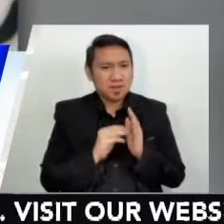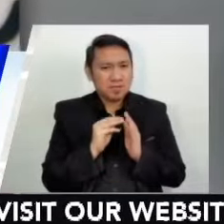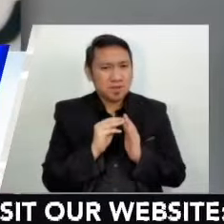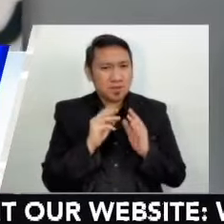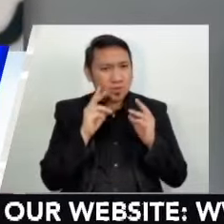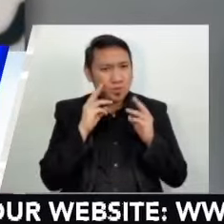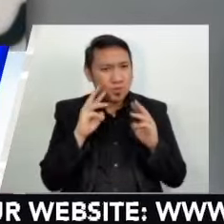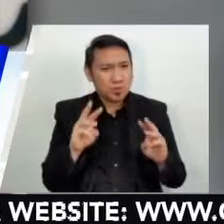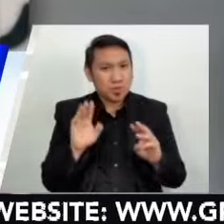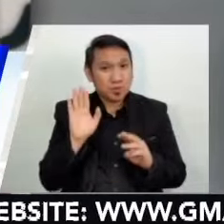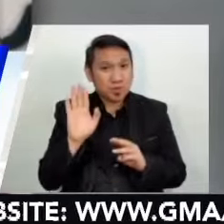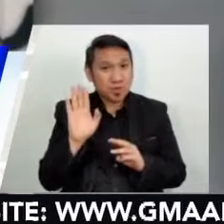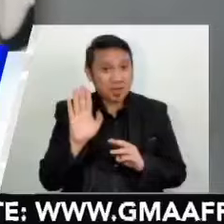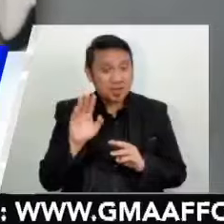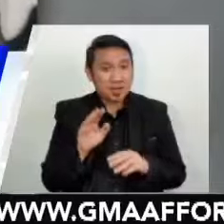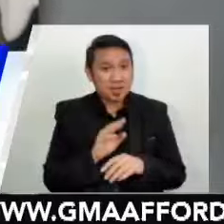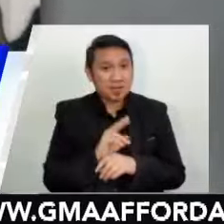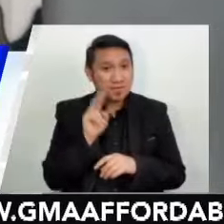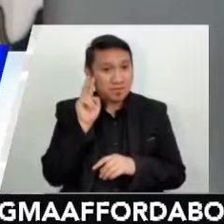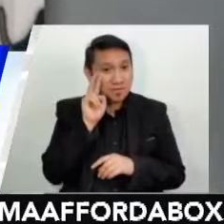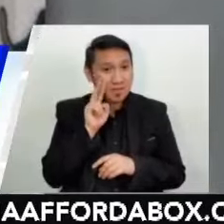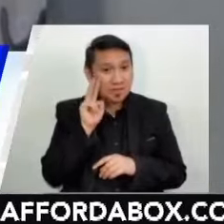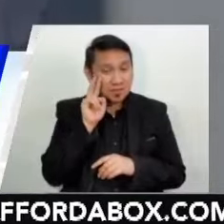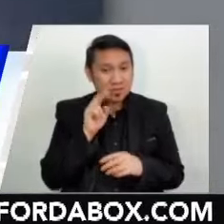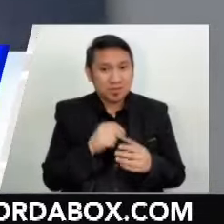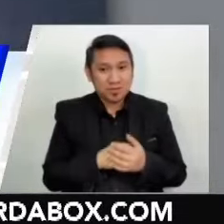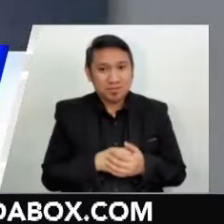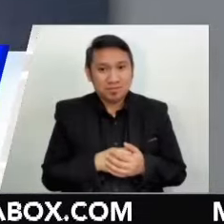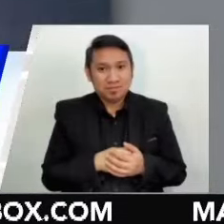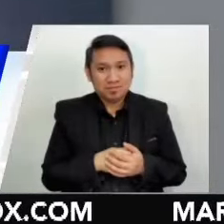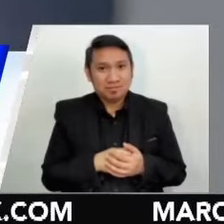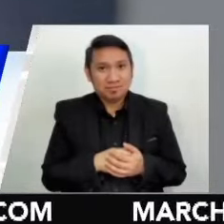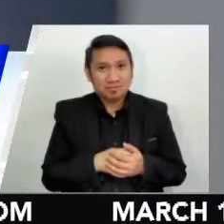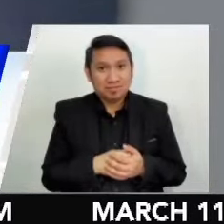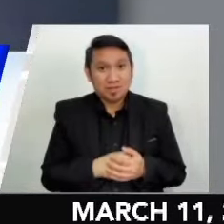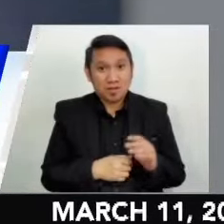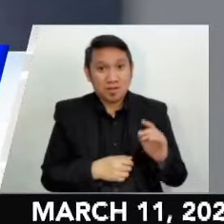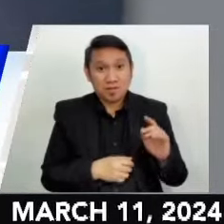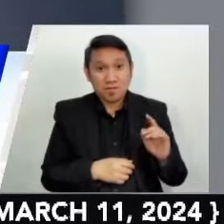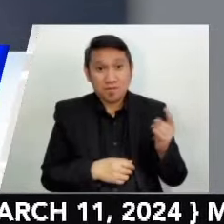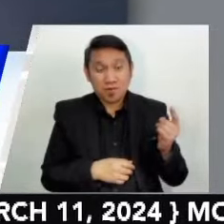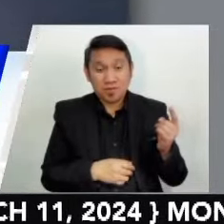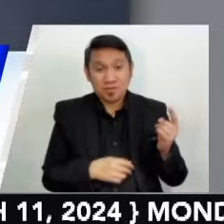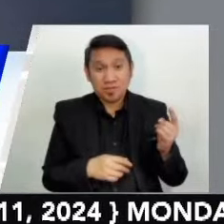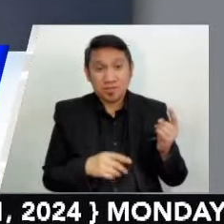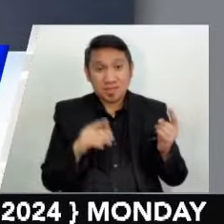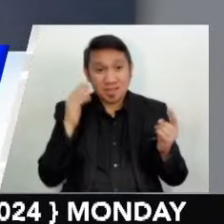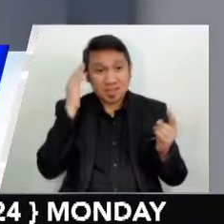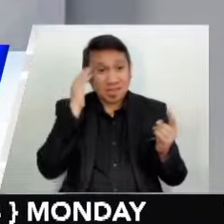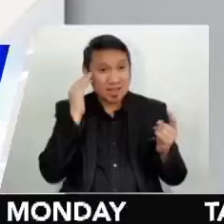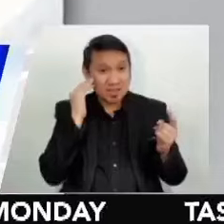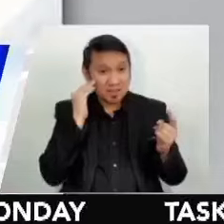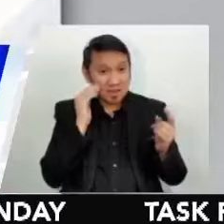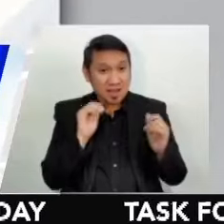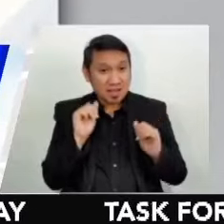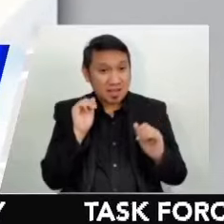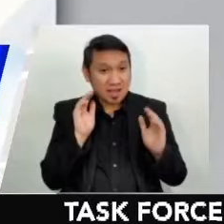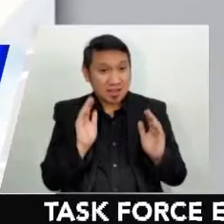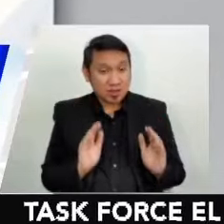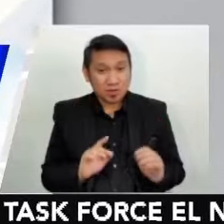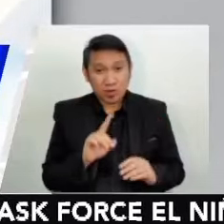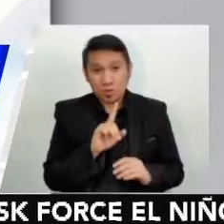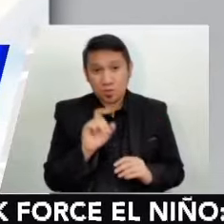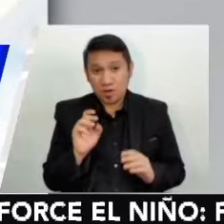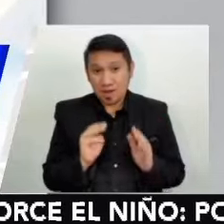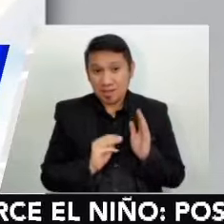video ng kanta niyang Standing Next to You. Siya ang unang K-pop soloist na nakakuha ng 100 million views sa